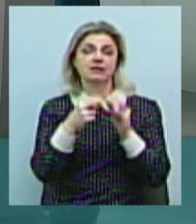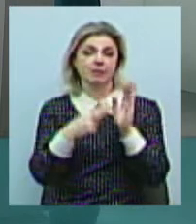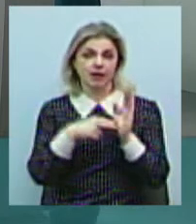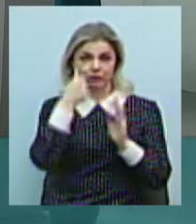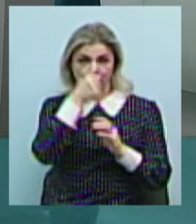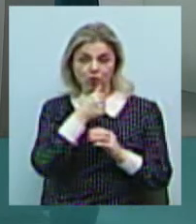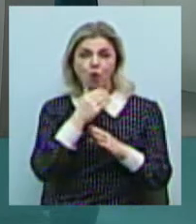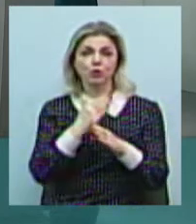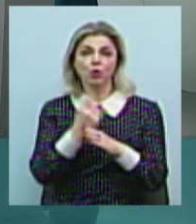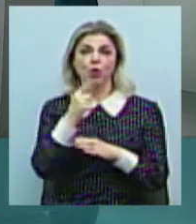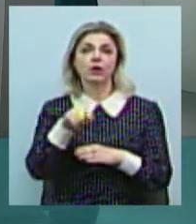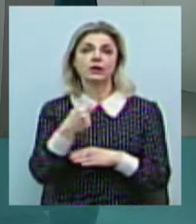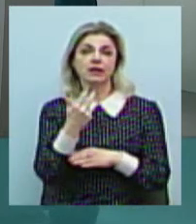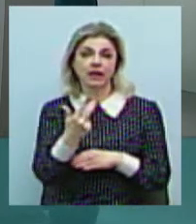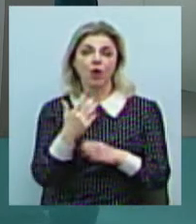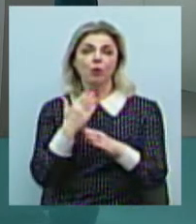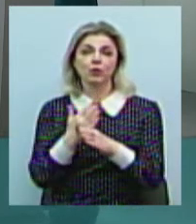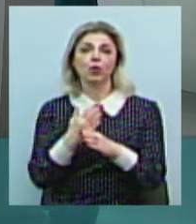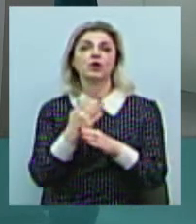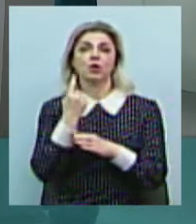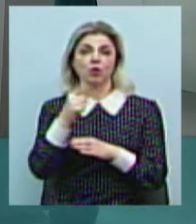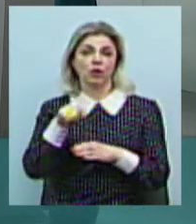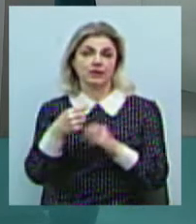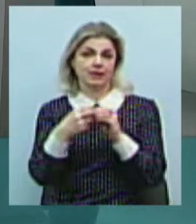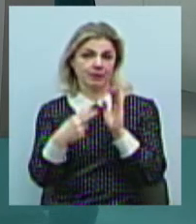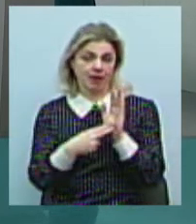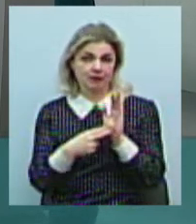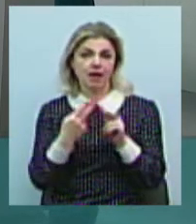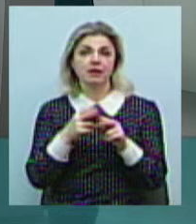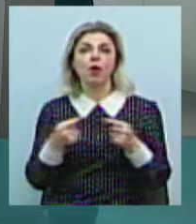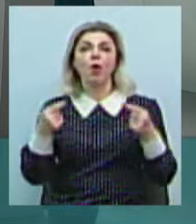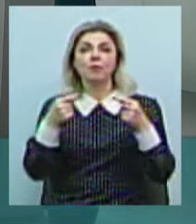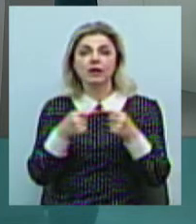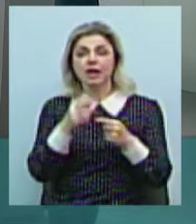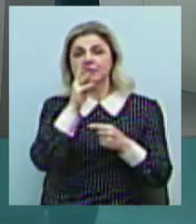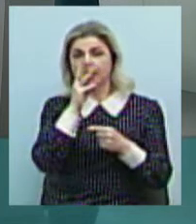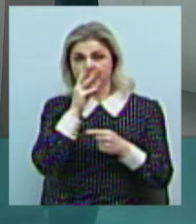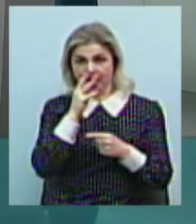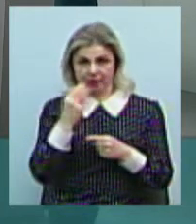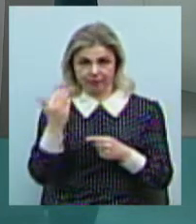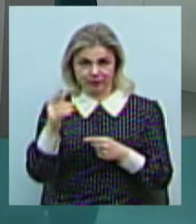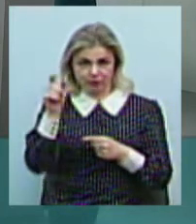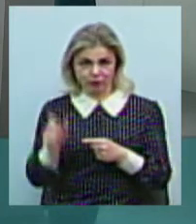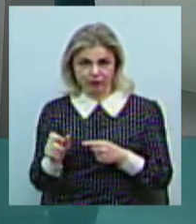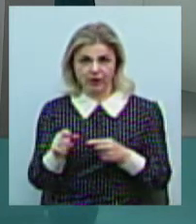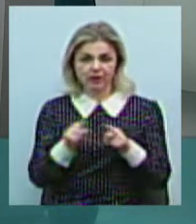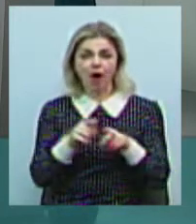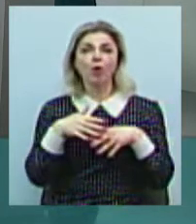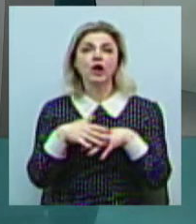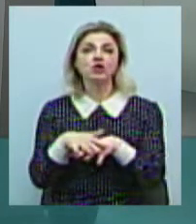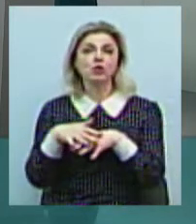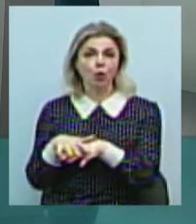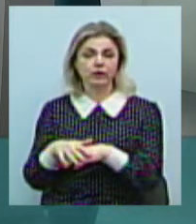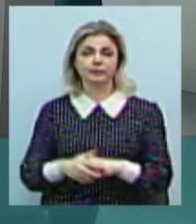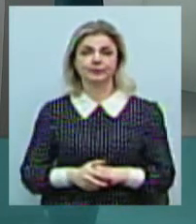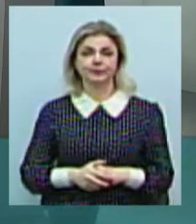на 1,3, множимо на 1,17. Тобто це ми визначаємо таким чином заробітну плату, тобто